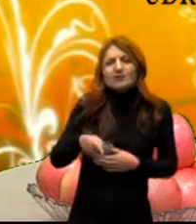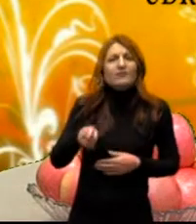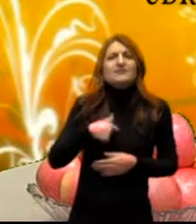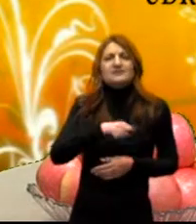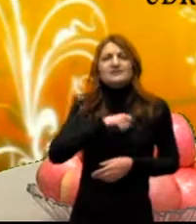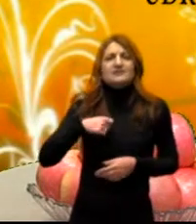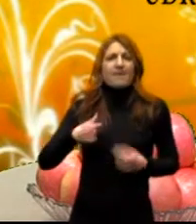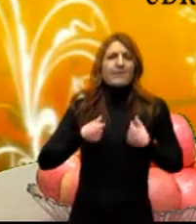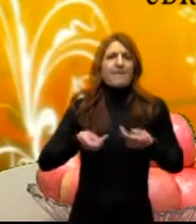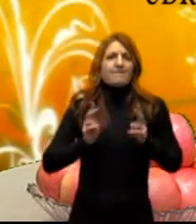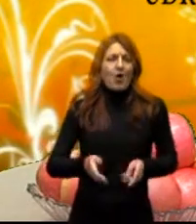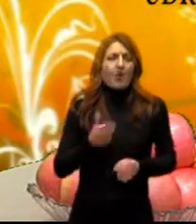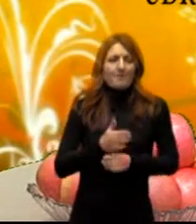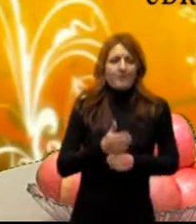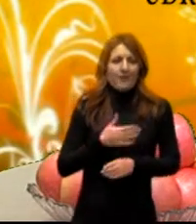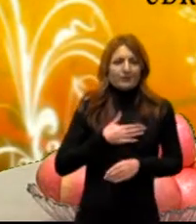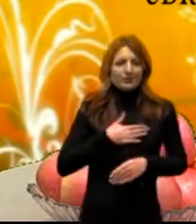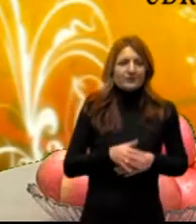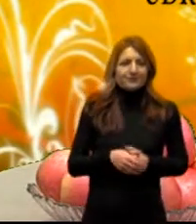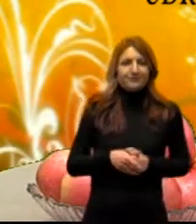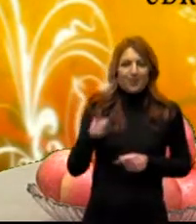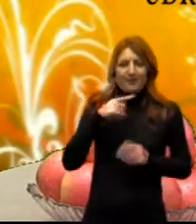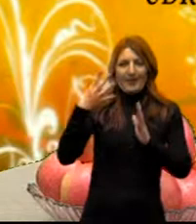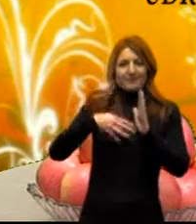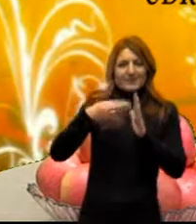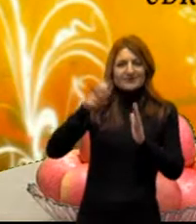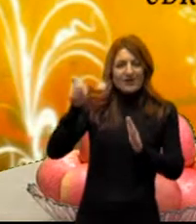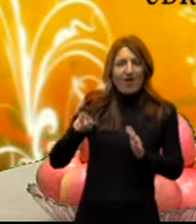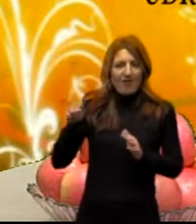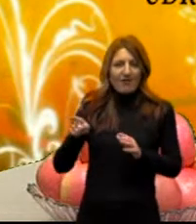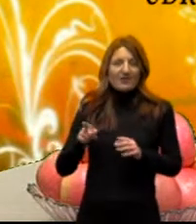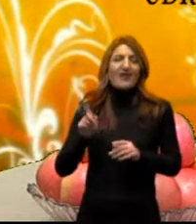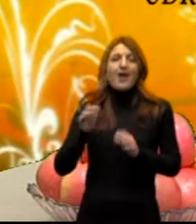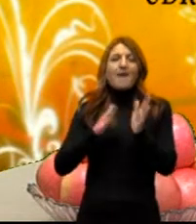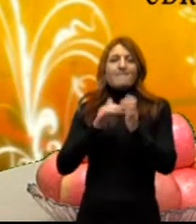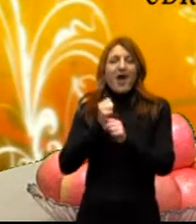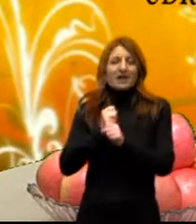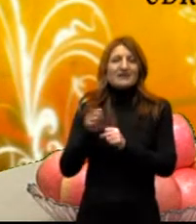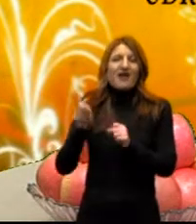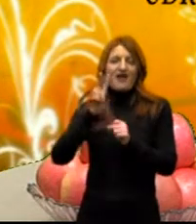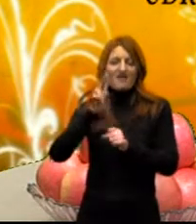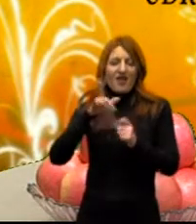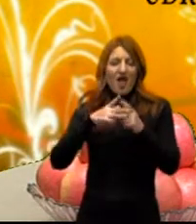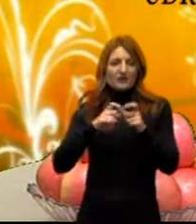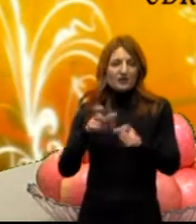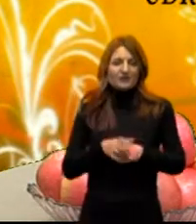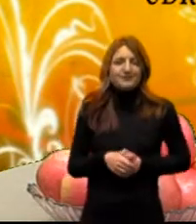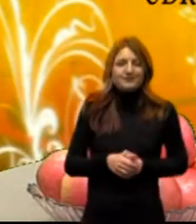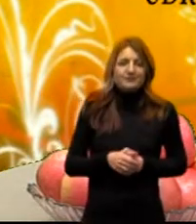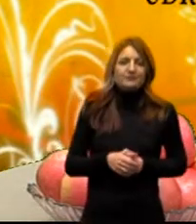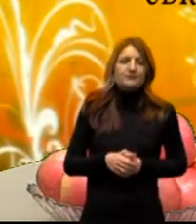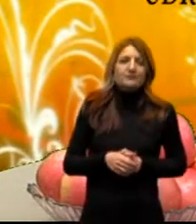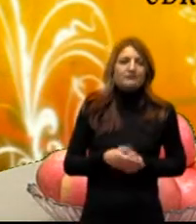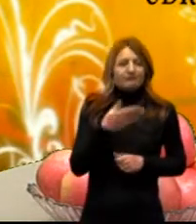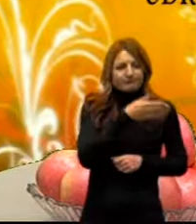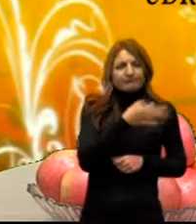samo pomoći, ali to ćemo kasnije sa psihologinjom i sa magistrom Vlašić riješiti. Sad ono što ste mi rekli, vi ste